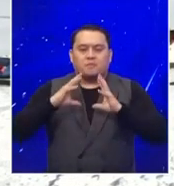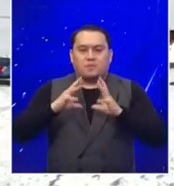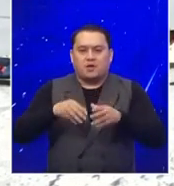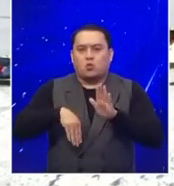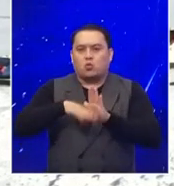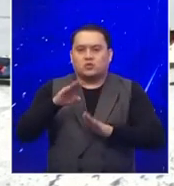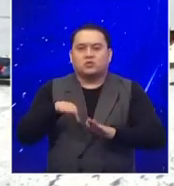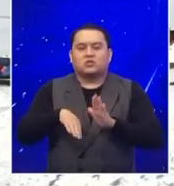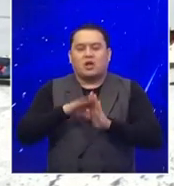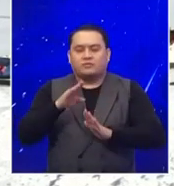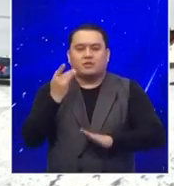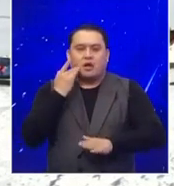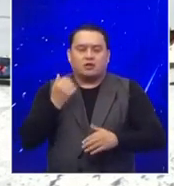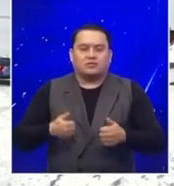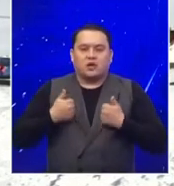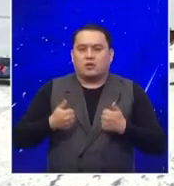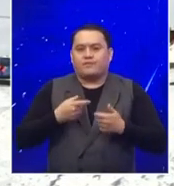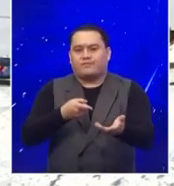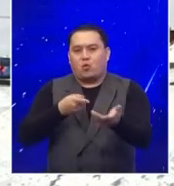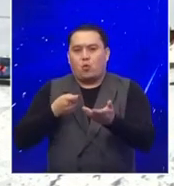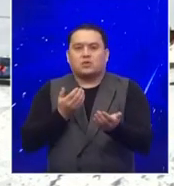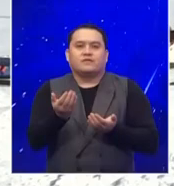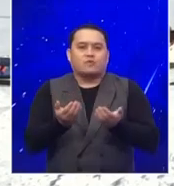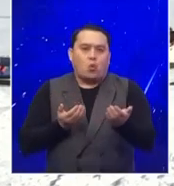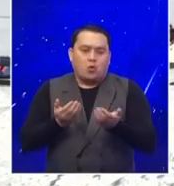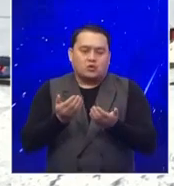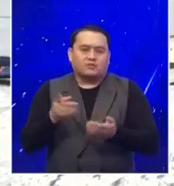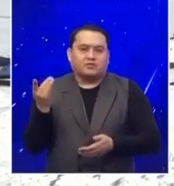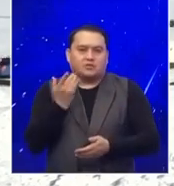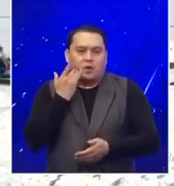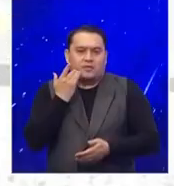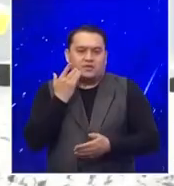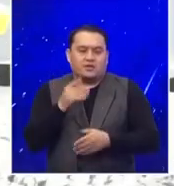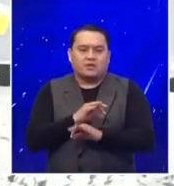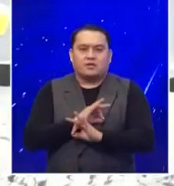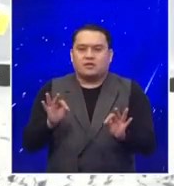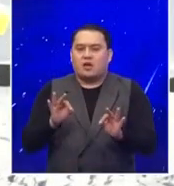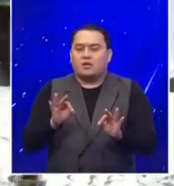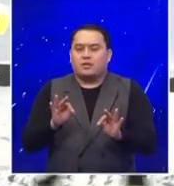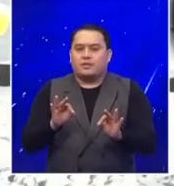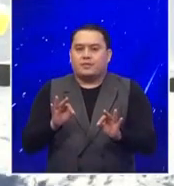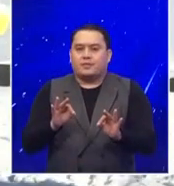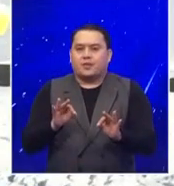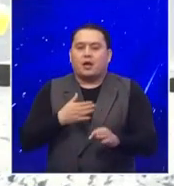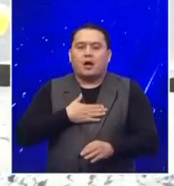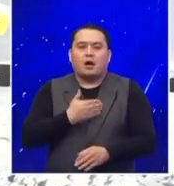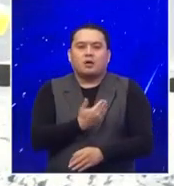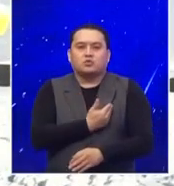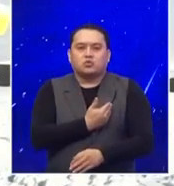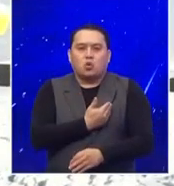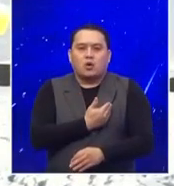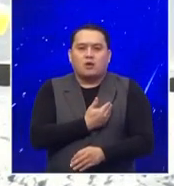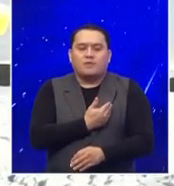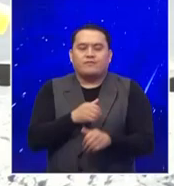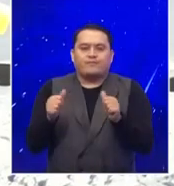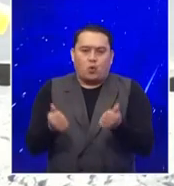улучшать постоянно свои качества в стрельбе, в ходе, чтобы всегда быть на высоте. А я считаю, что на данный момент у меня как бы есть уже